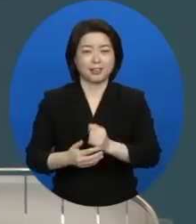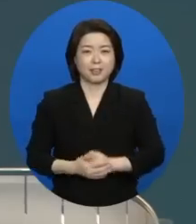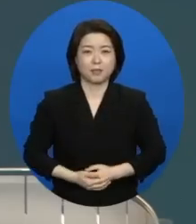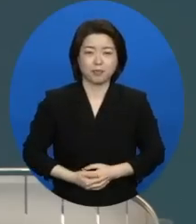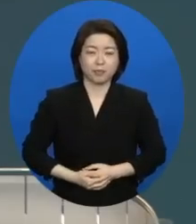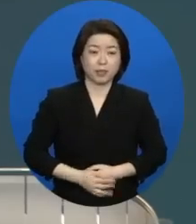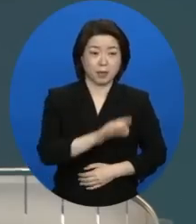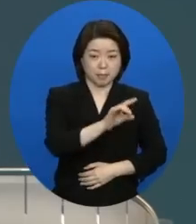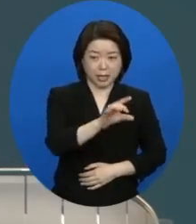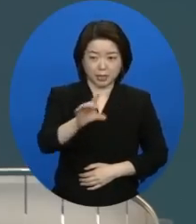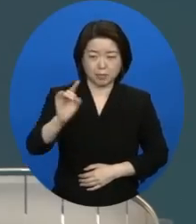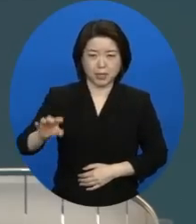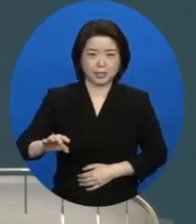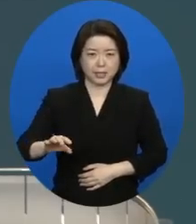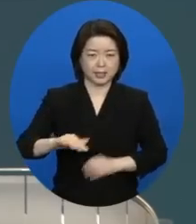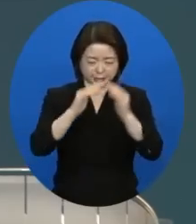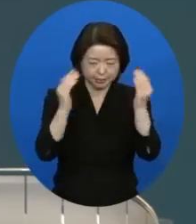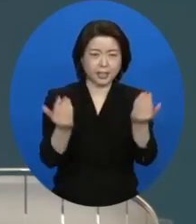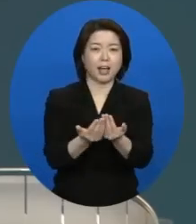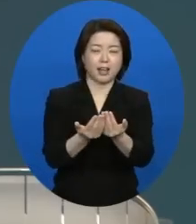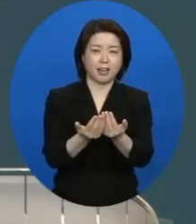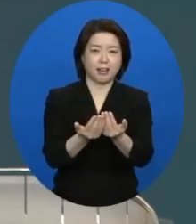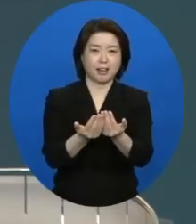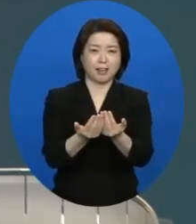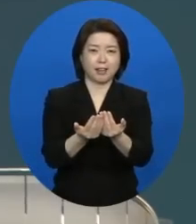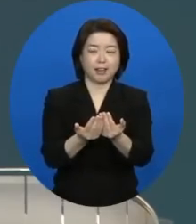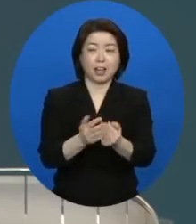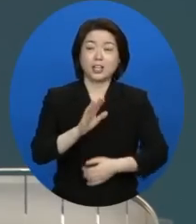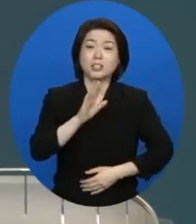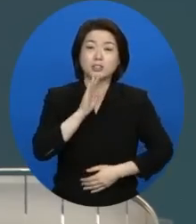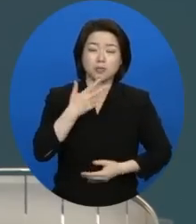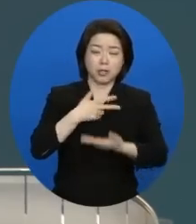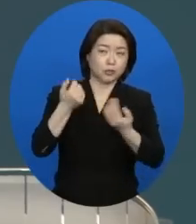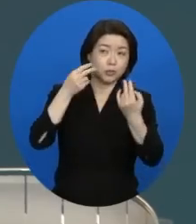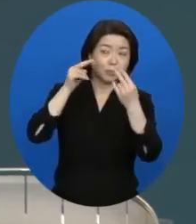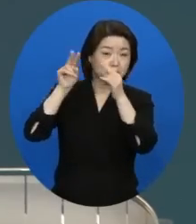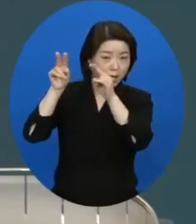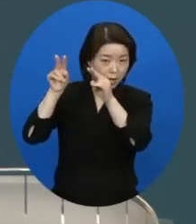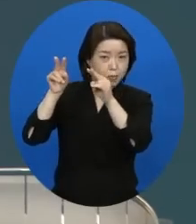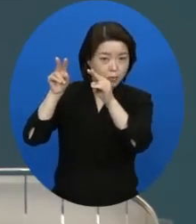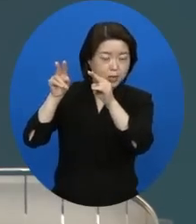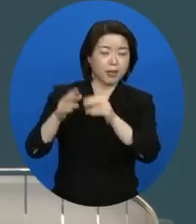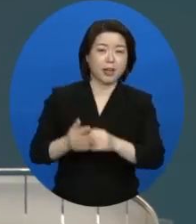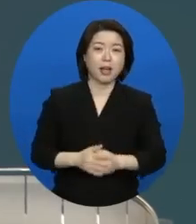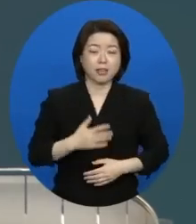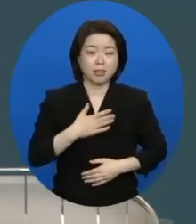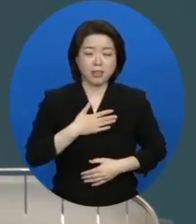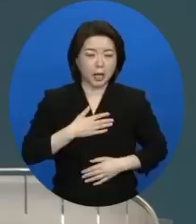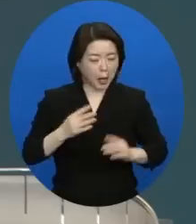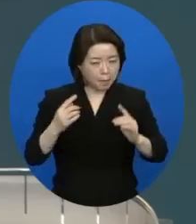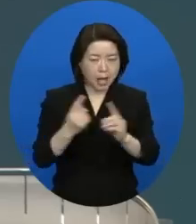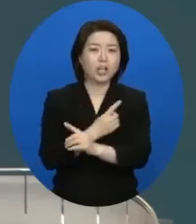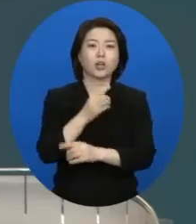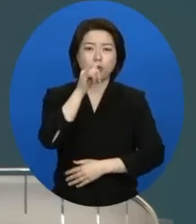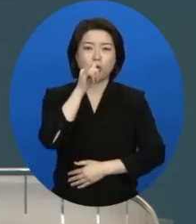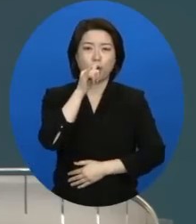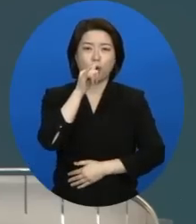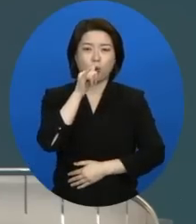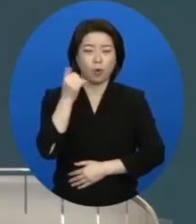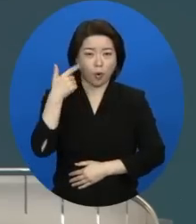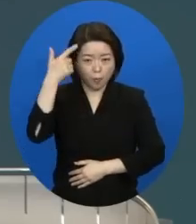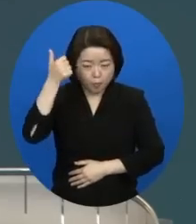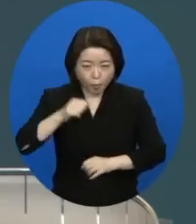한 분 한 분 다 정말 주님을 바라보면서 내가 달라졌다고,